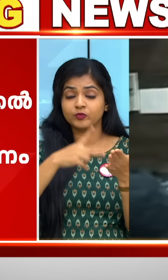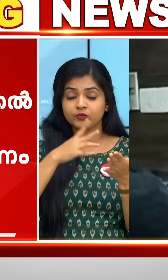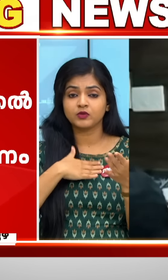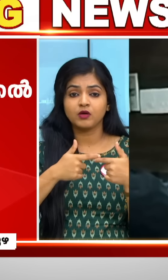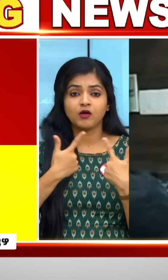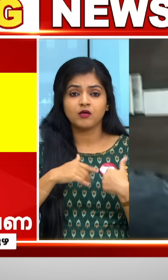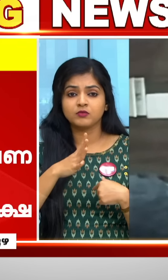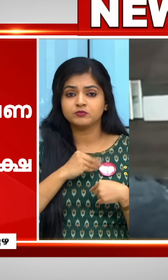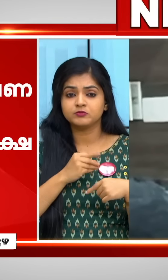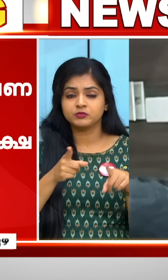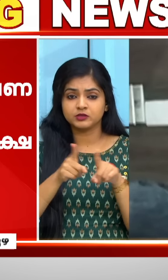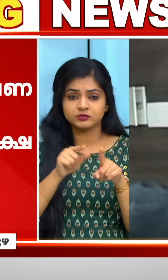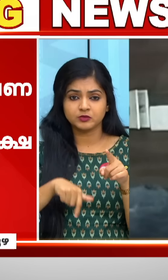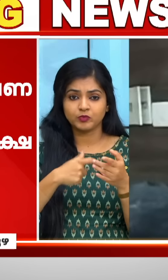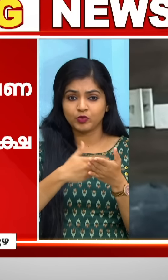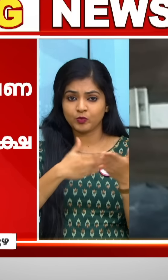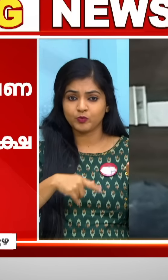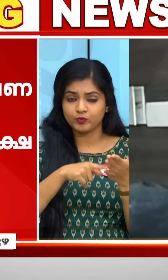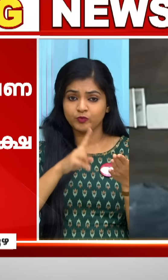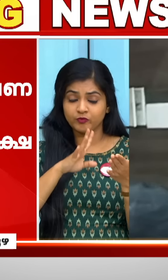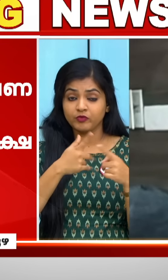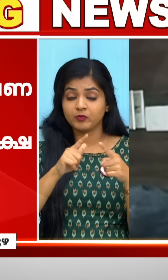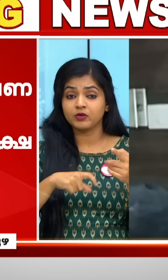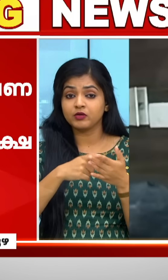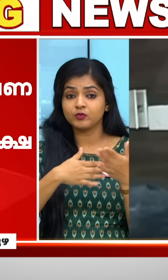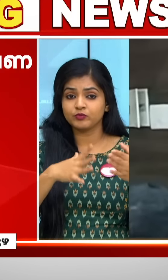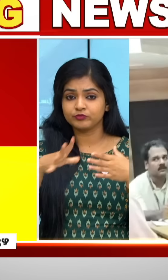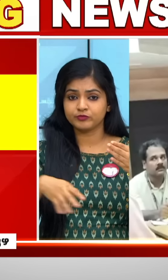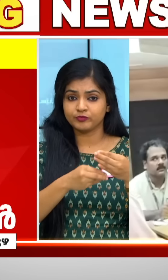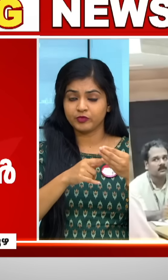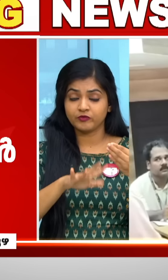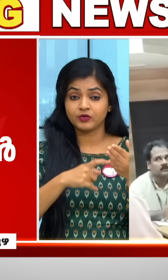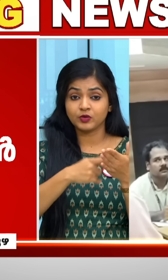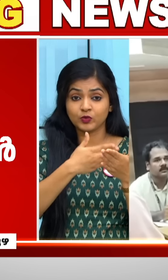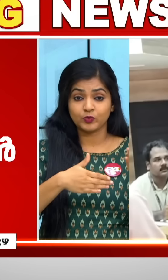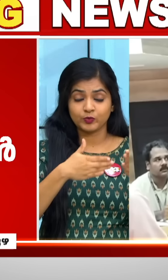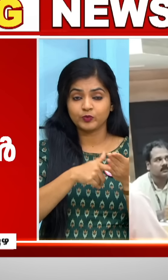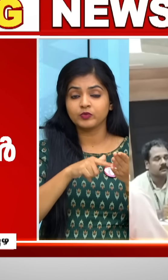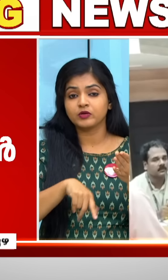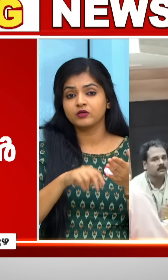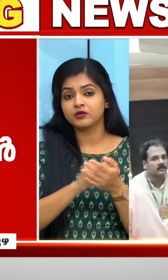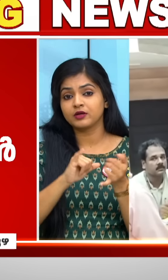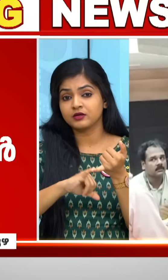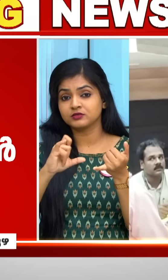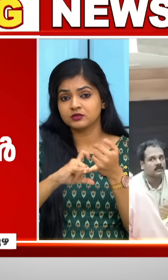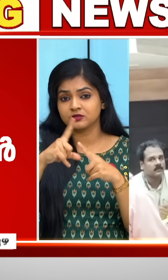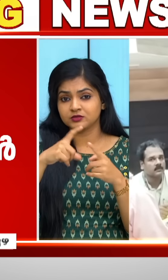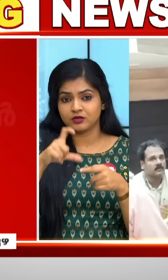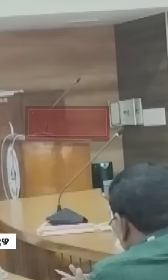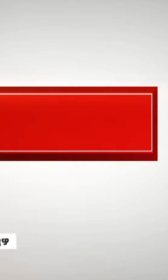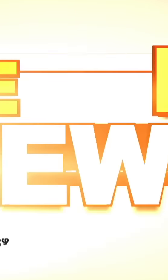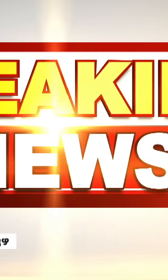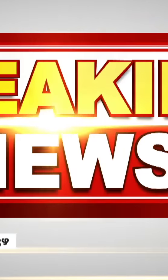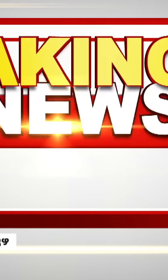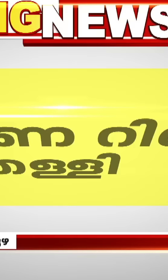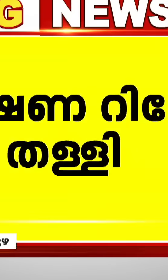ആണ് മരണകാരണം എന്നടക്കമുള്ള കാര്യങ്ങൾ റിപ്പോർട്ടിൽ എഴുതി ചേർത്തിട്ടുണ്ട്. ഈ റിപ്പോർട്ടാണ്, ആഭ്യന്തര റിപ്പോർട്ടാണ് ന്യൂനപക്ഷ കമ്മീഷൻ തള്ളിയിട്ടുള്ളത്. ഒപ്പം തന്നെ